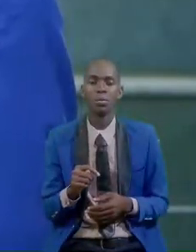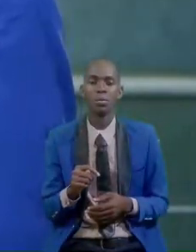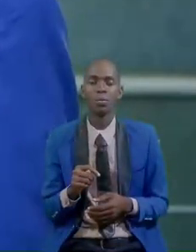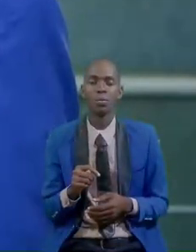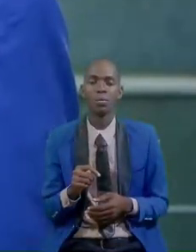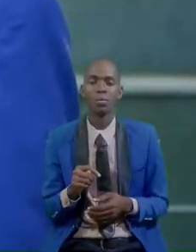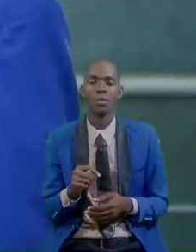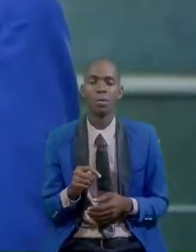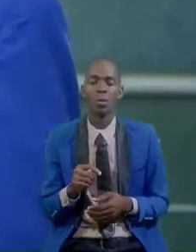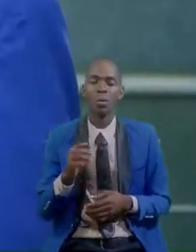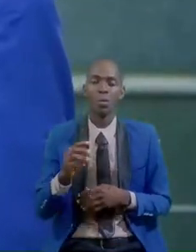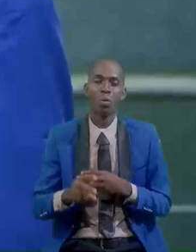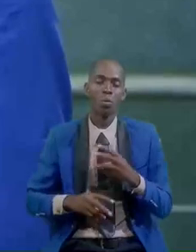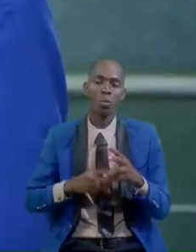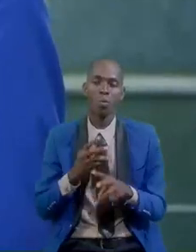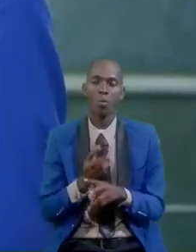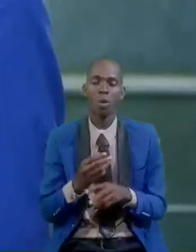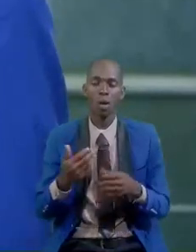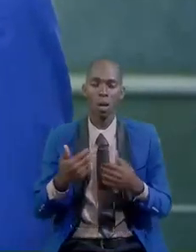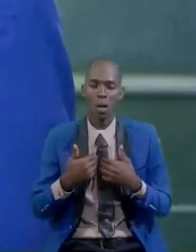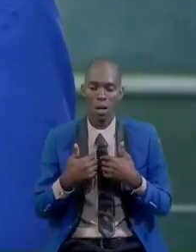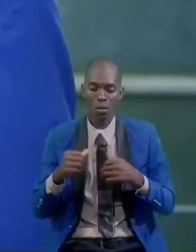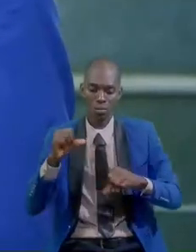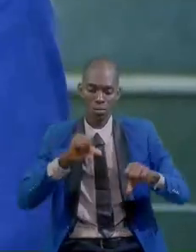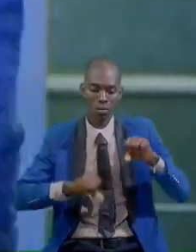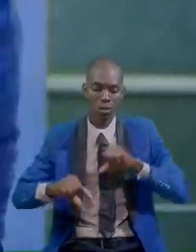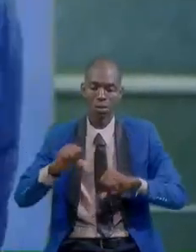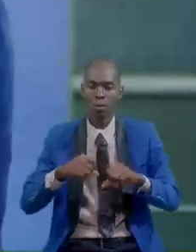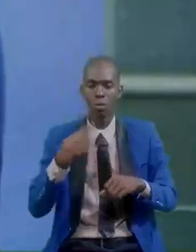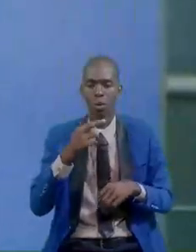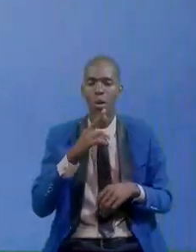Le monde ont des vieux scientifiques.